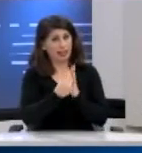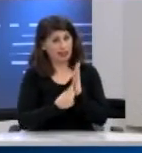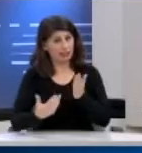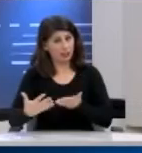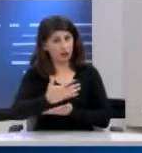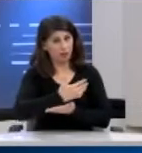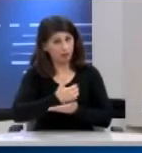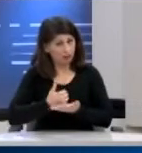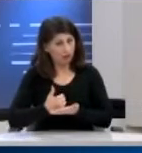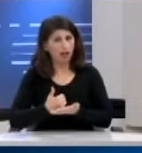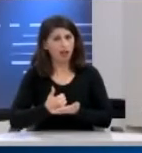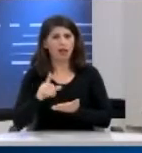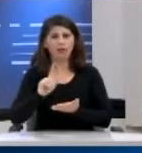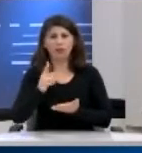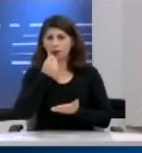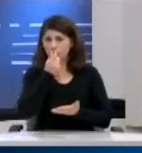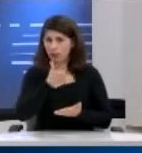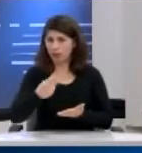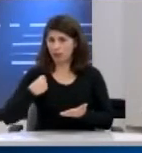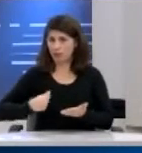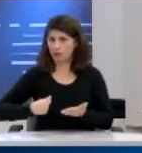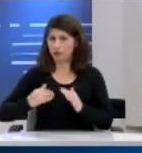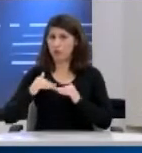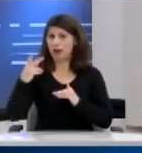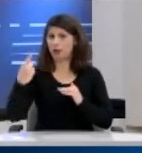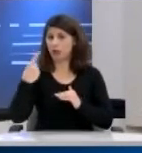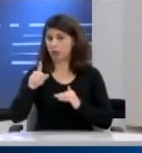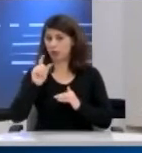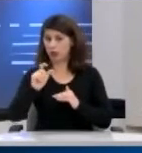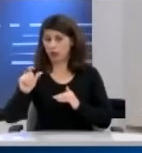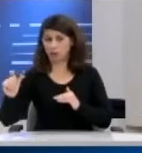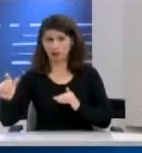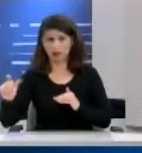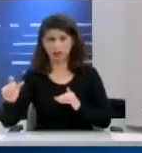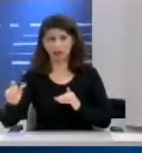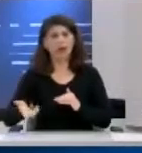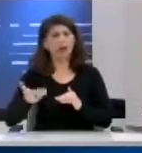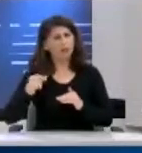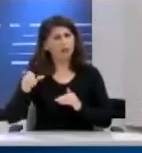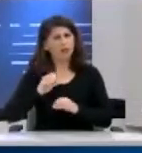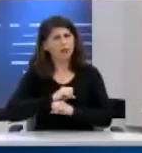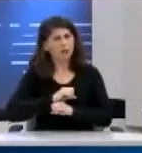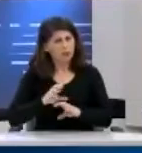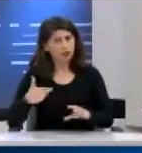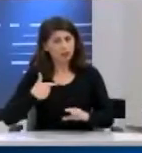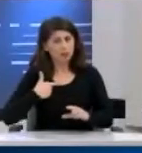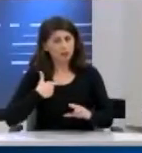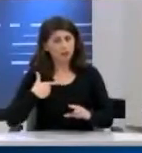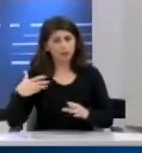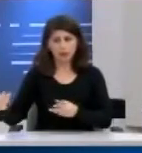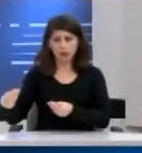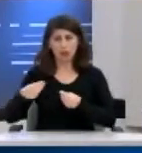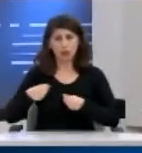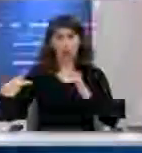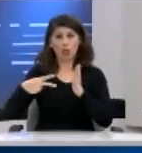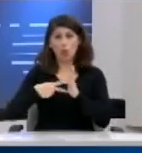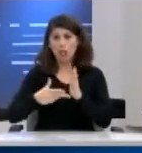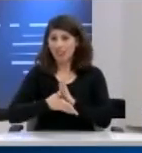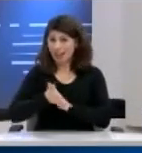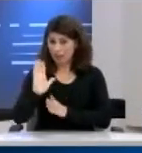είναι μια δαπάνη για το δημόσιο πάνω από 100 εκατομμύρια. Δεν θα έχετε ενημερωθεί ότι όταν εμείς παραλάβαμε το